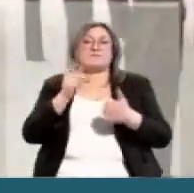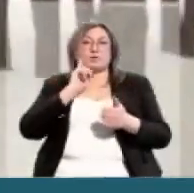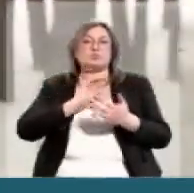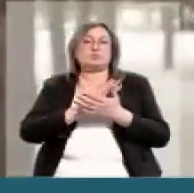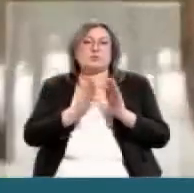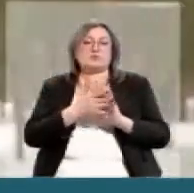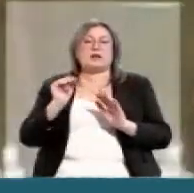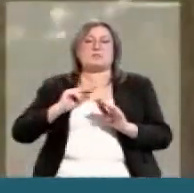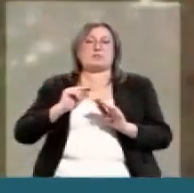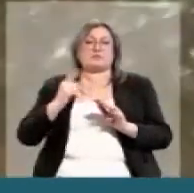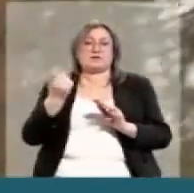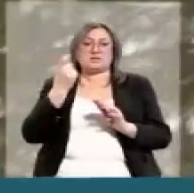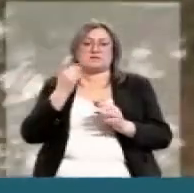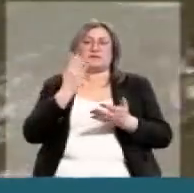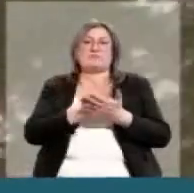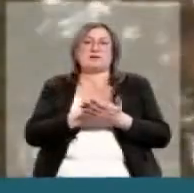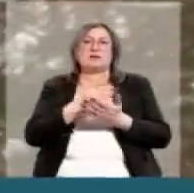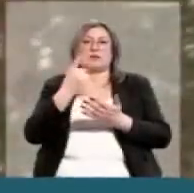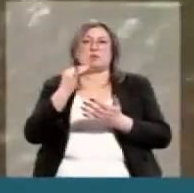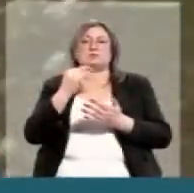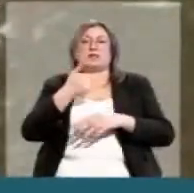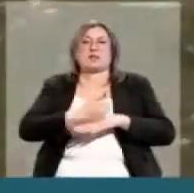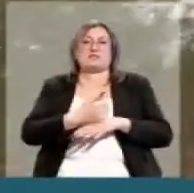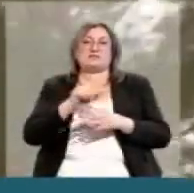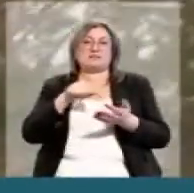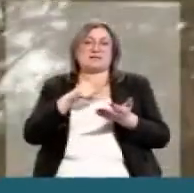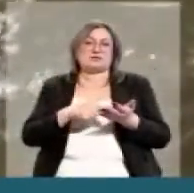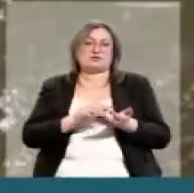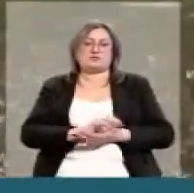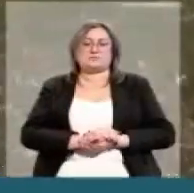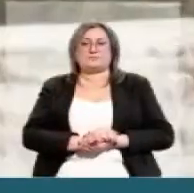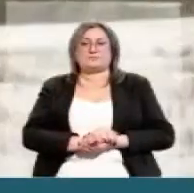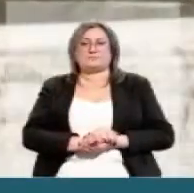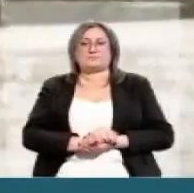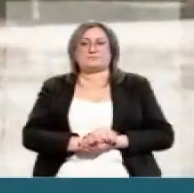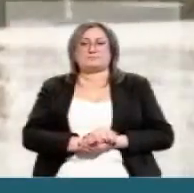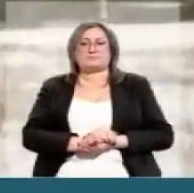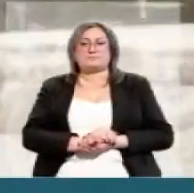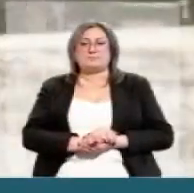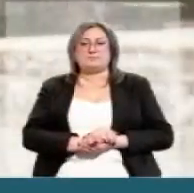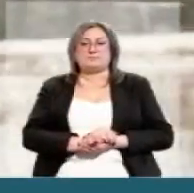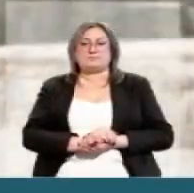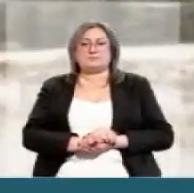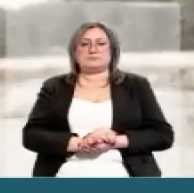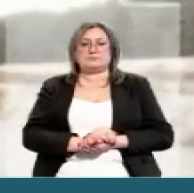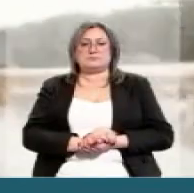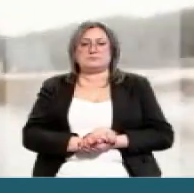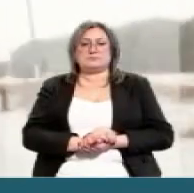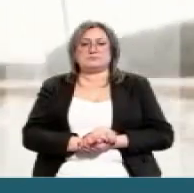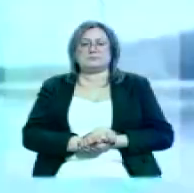для работников лесного хозяйства является одной из приоритетных задач. Алмажан Аманкельдинова, Кадрали Ахметбеков, телеканал